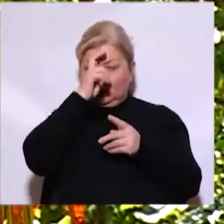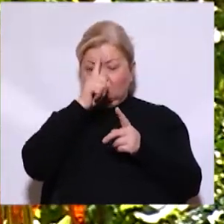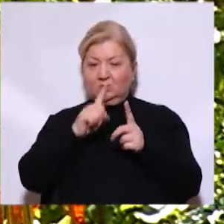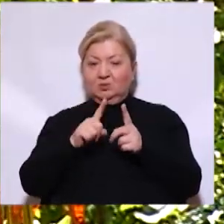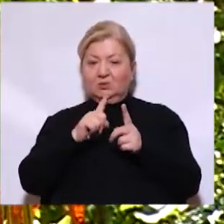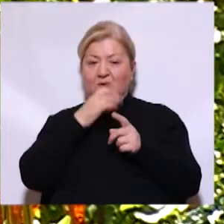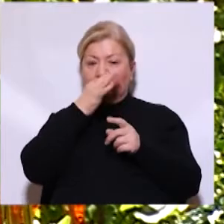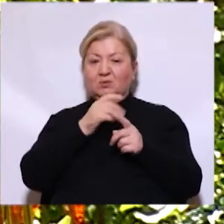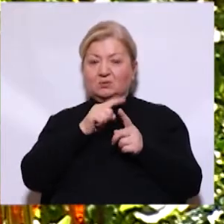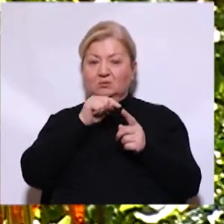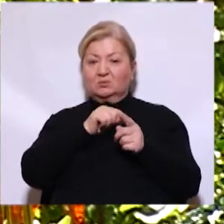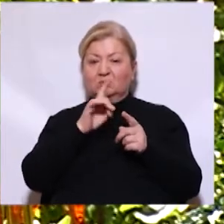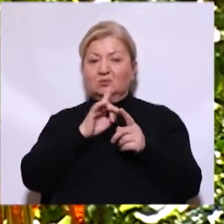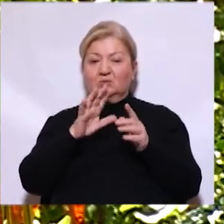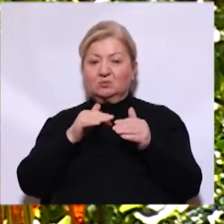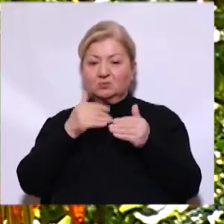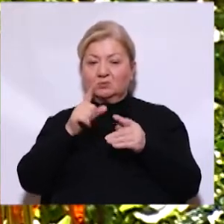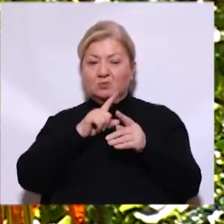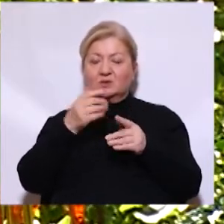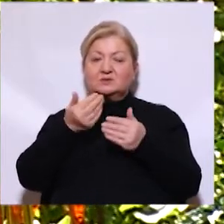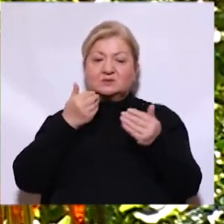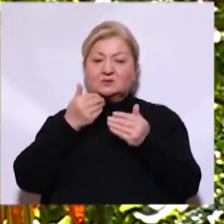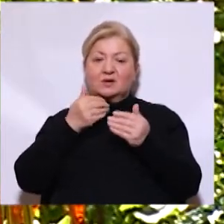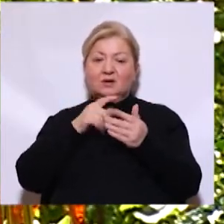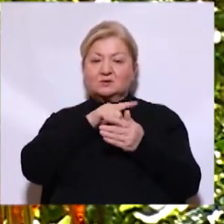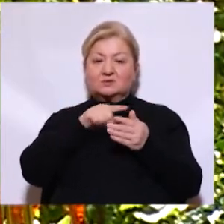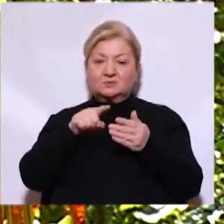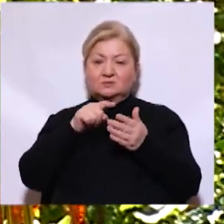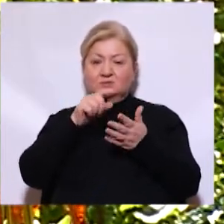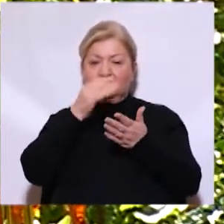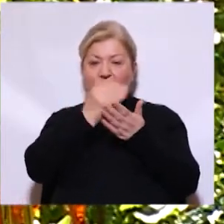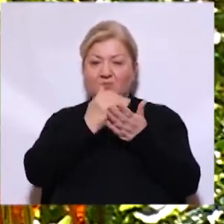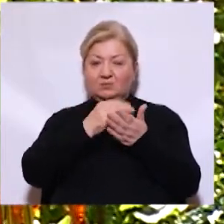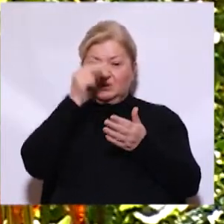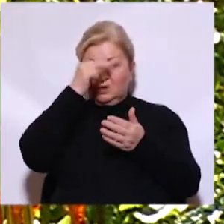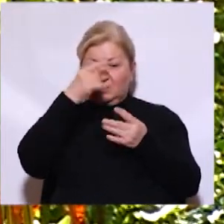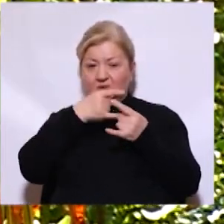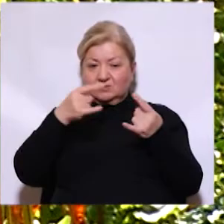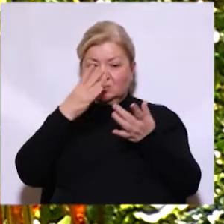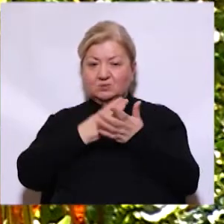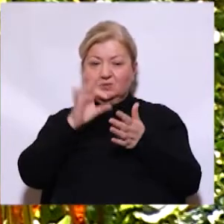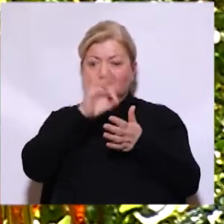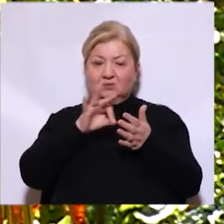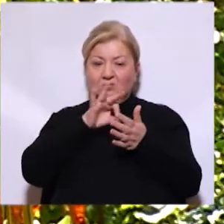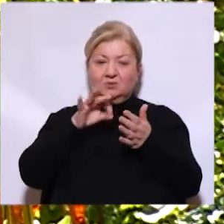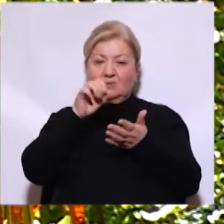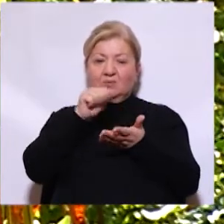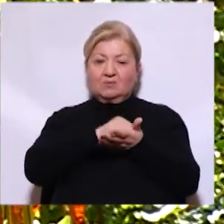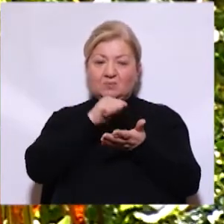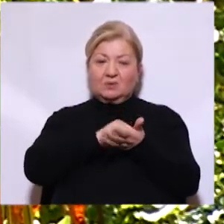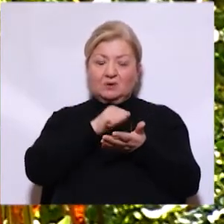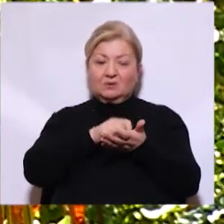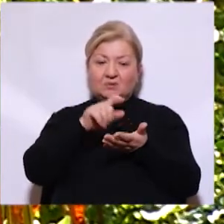აქვე გირჩიოთ, რომ წინა სემესტრის მასალა, ასე ვთქვათ, გაიმეოროთ ტელესკოლის მასალა, სადაც ლაპარაკია